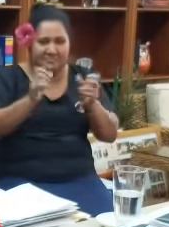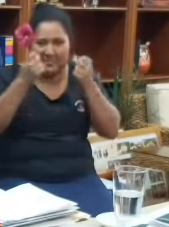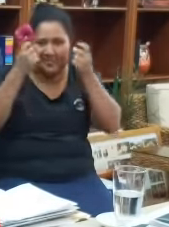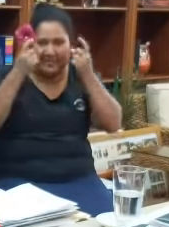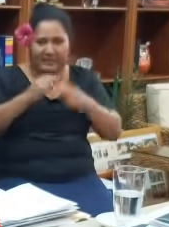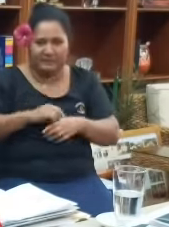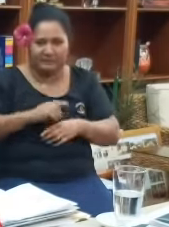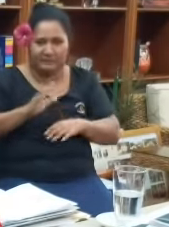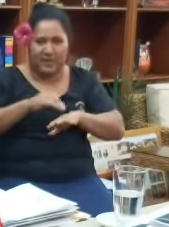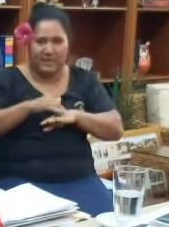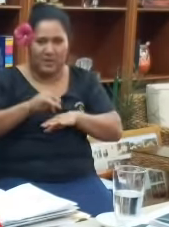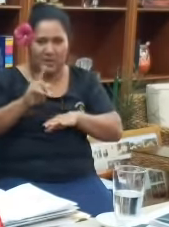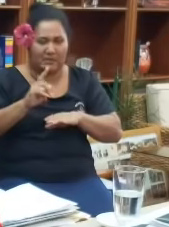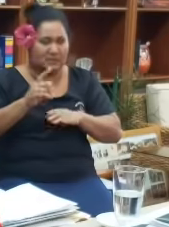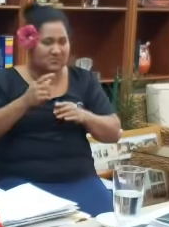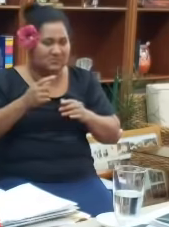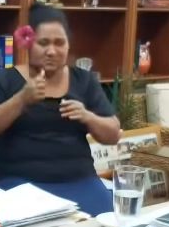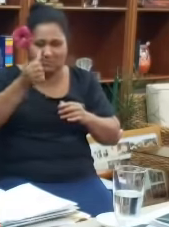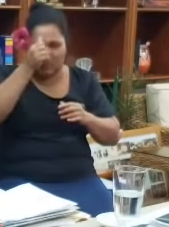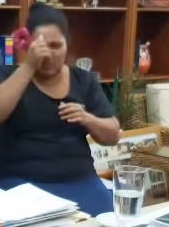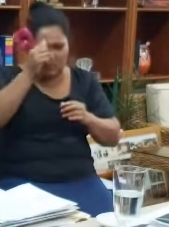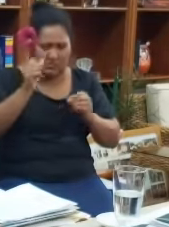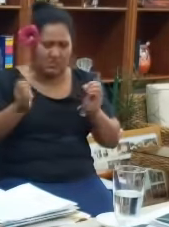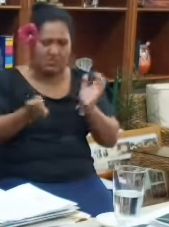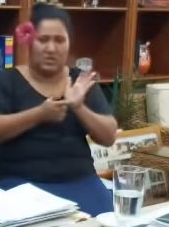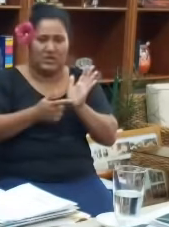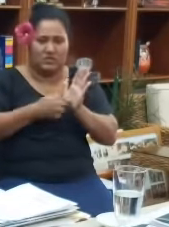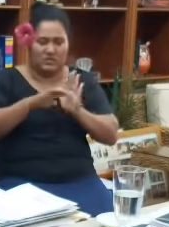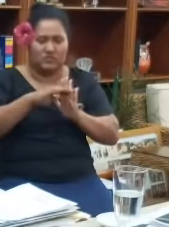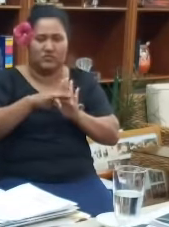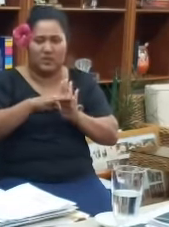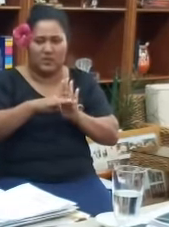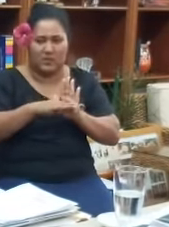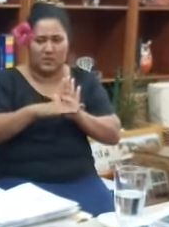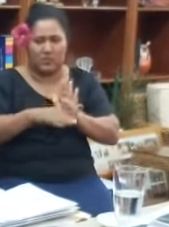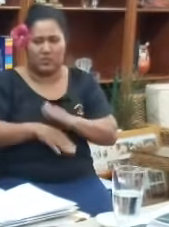un savari, il y a un marmé, il y a un tour. On